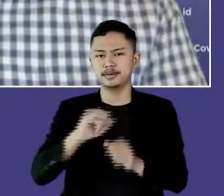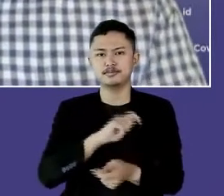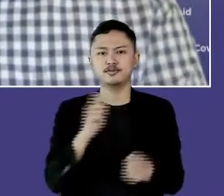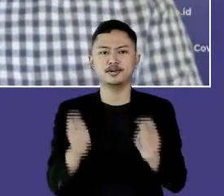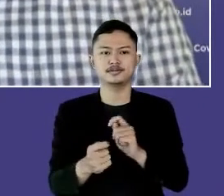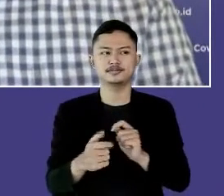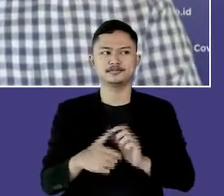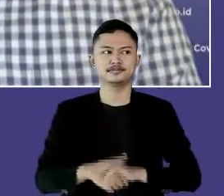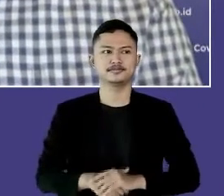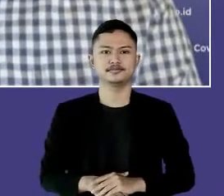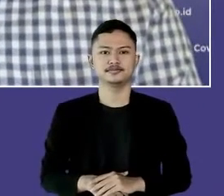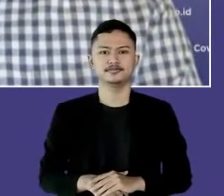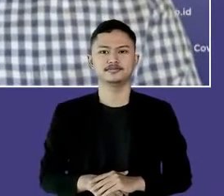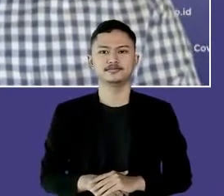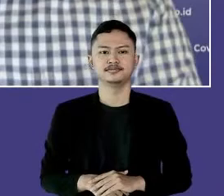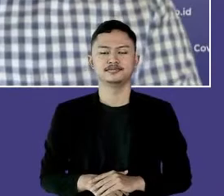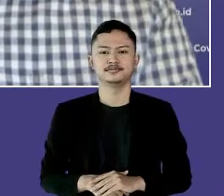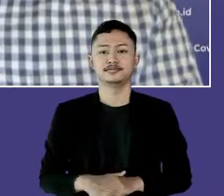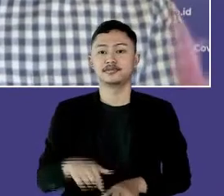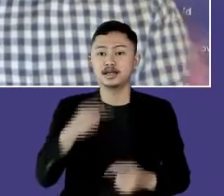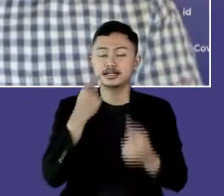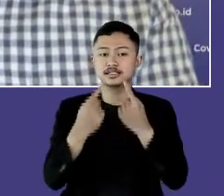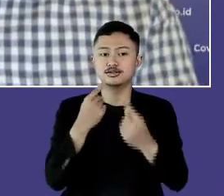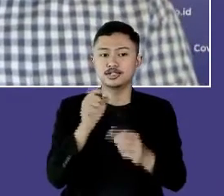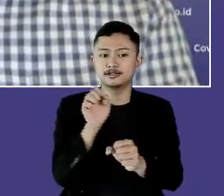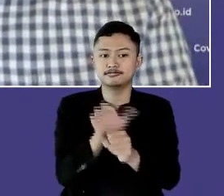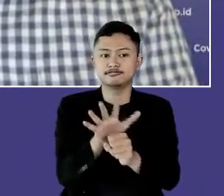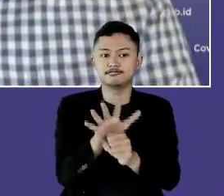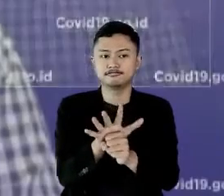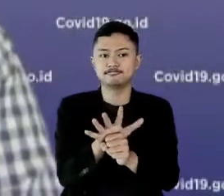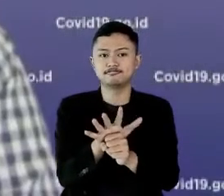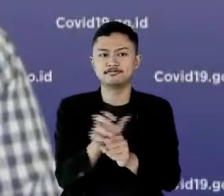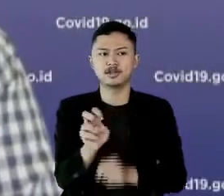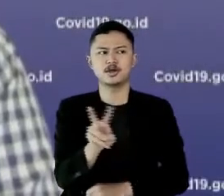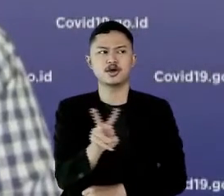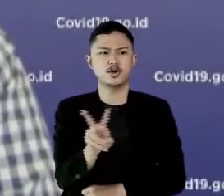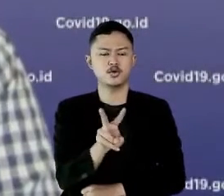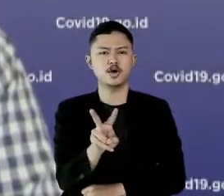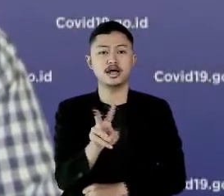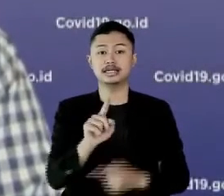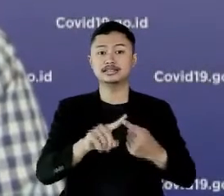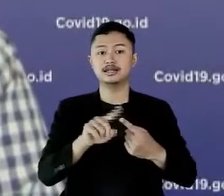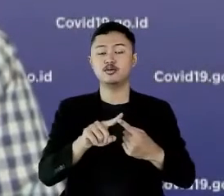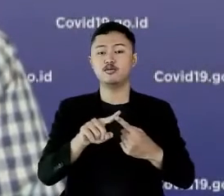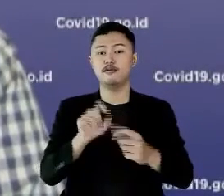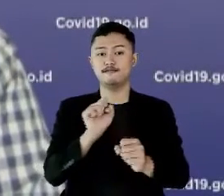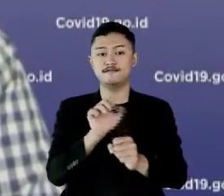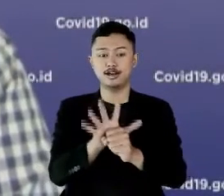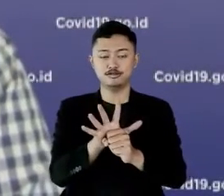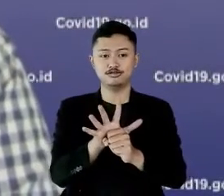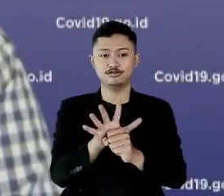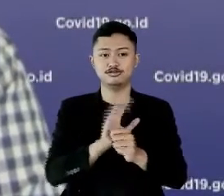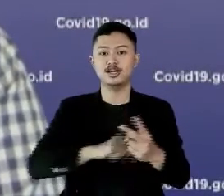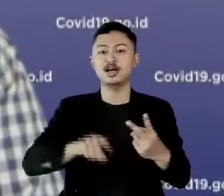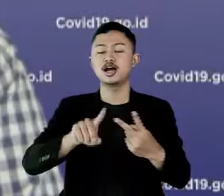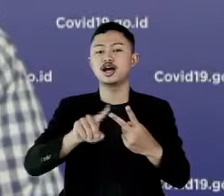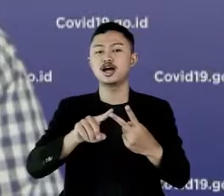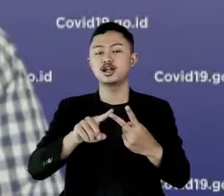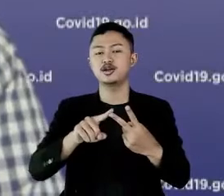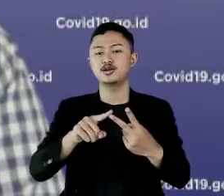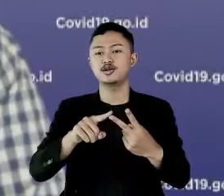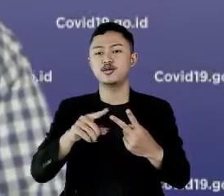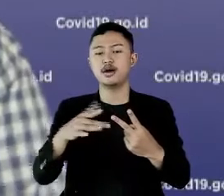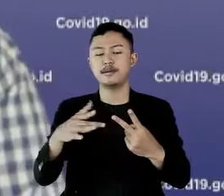Ya, jadi bicara soal pandemi saat ini itu ada dua hal. Yang pertama adalah virusnya, ya, yang kita sebut